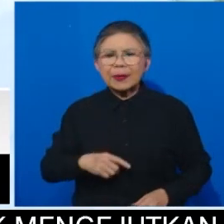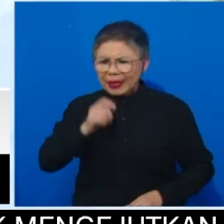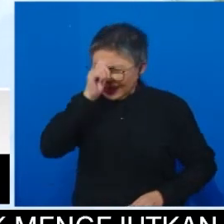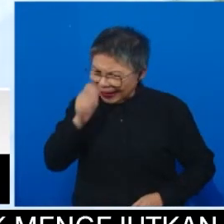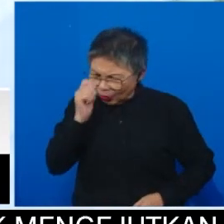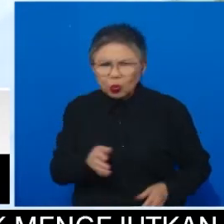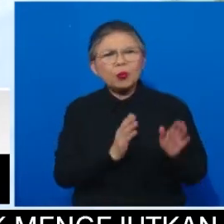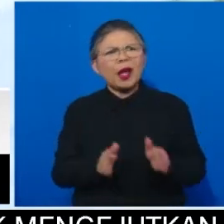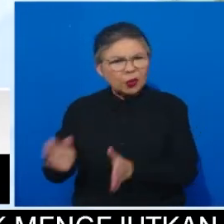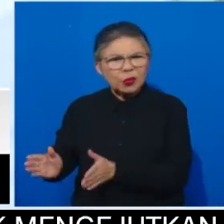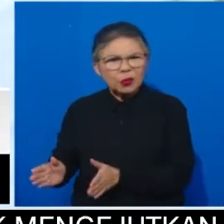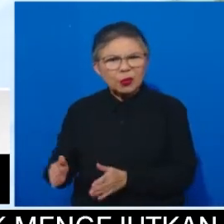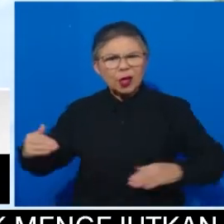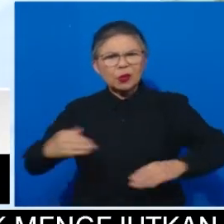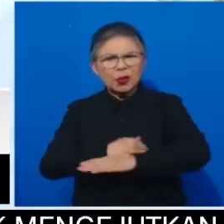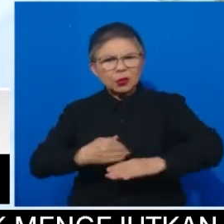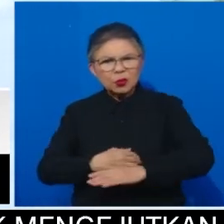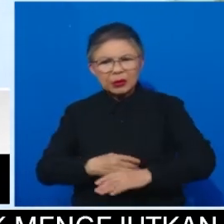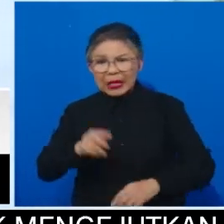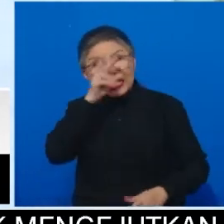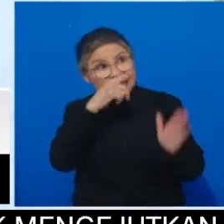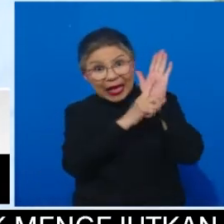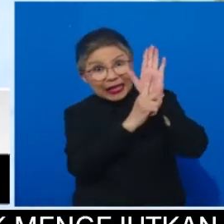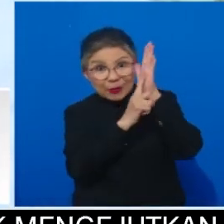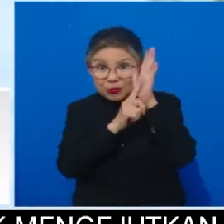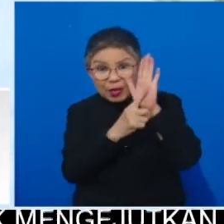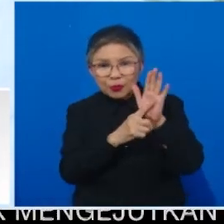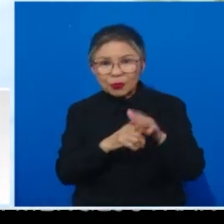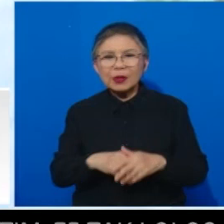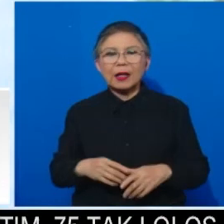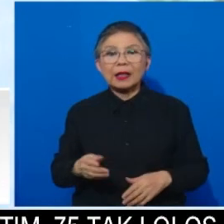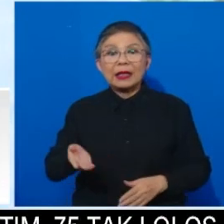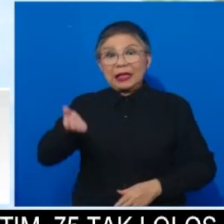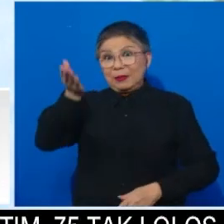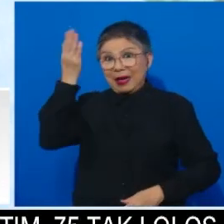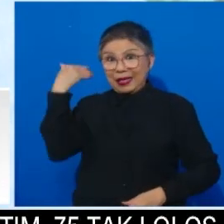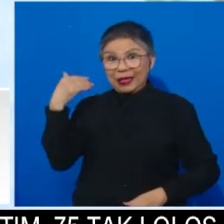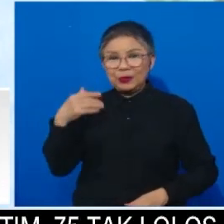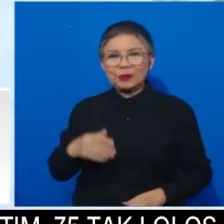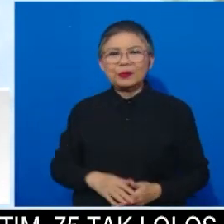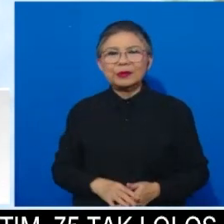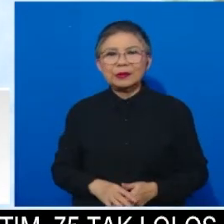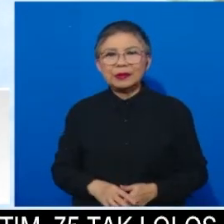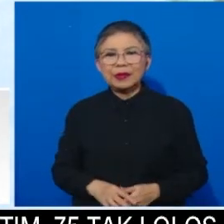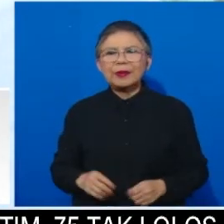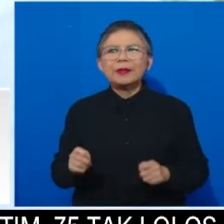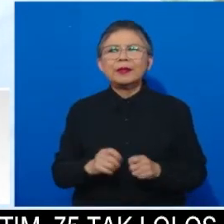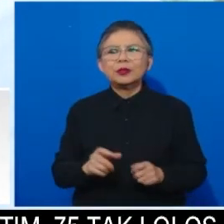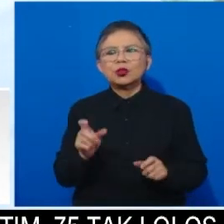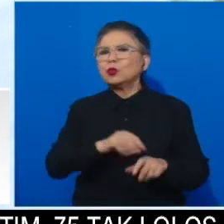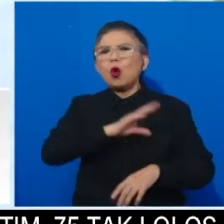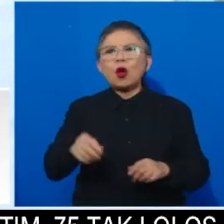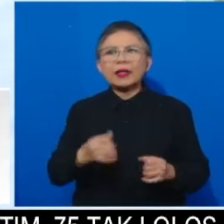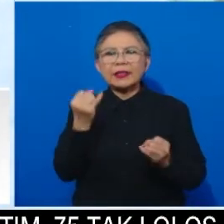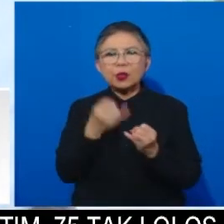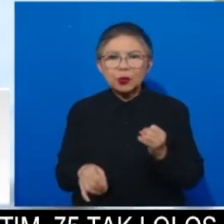mematuhi aturan-aturan lalu lintas, rambu-rambu lalu lintas. Toh kejadian yang tempo hari itu kan merugikan semua orang,